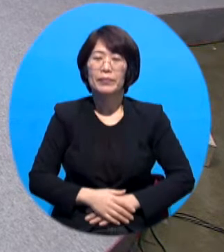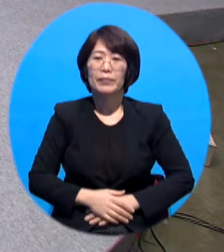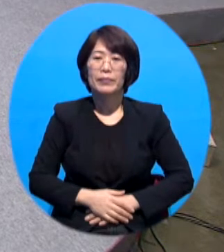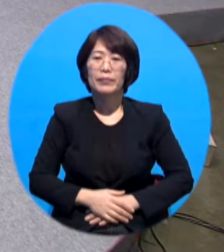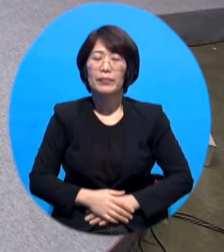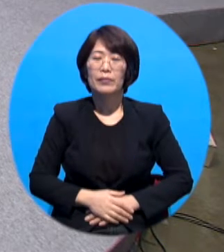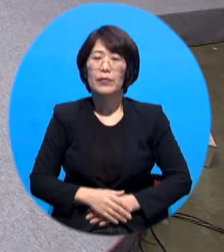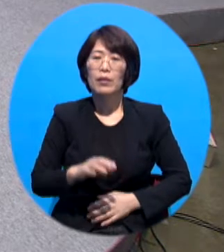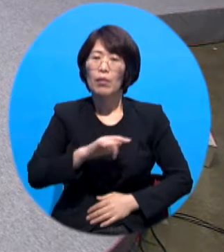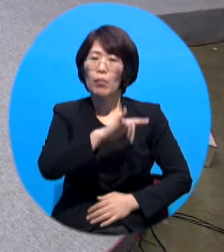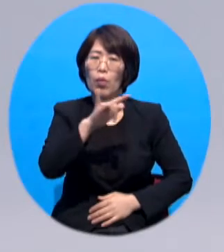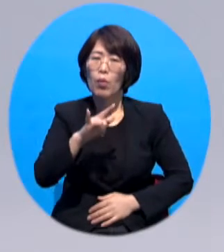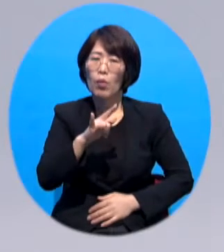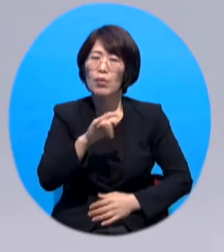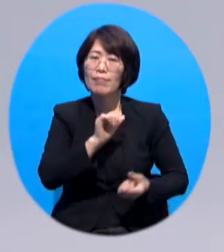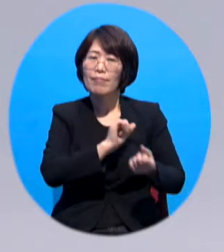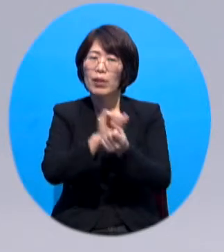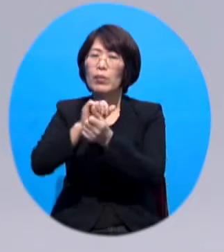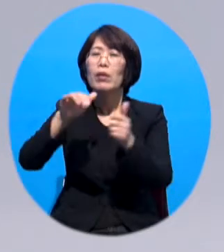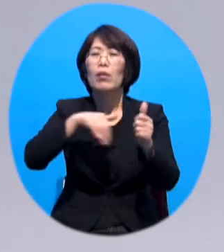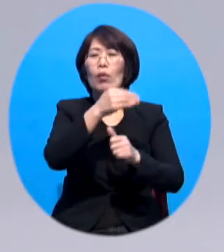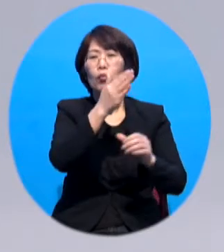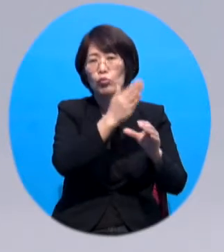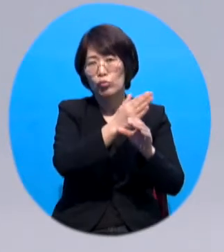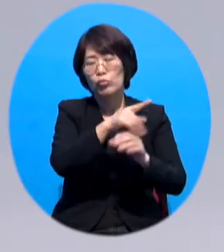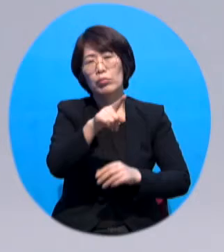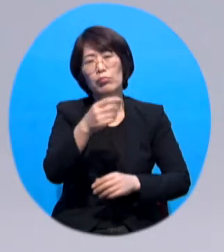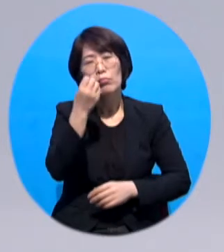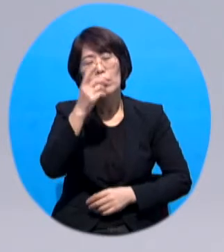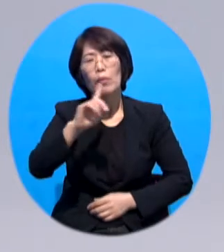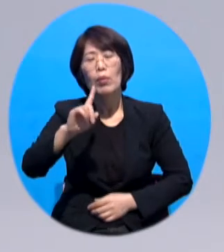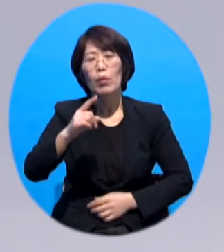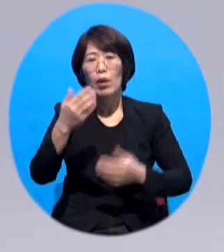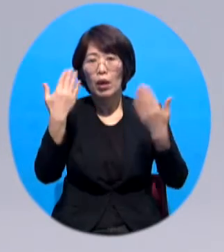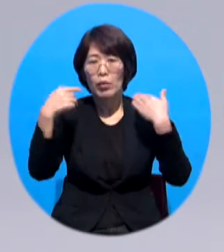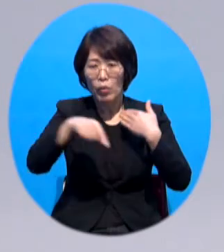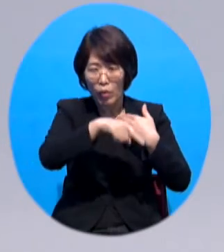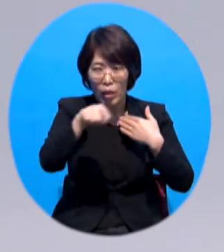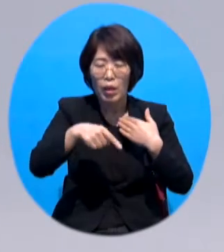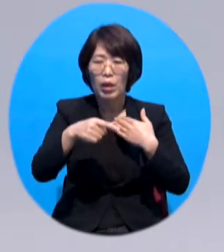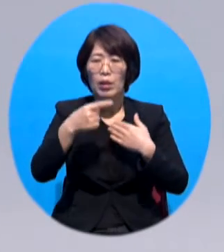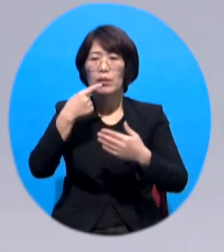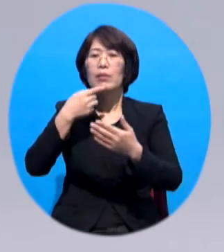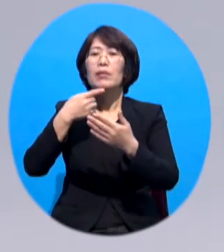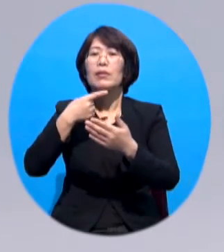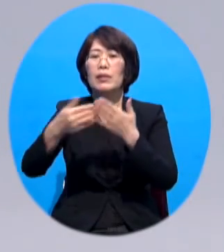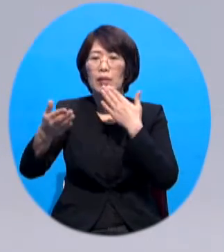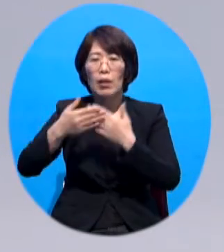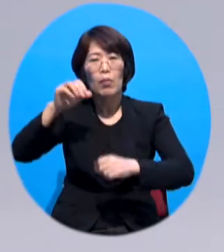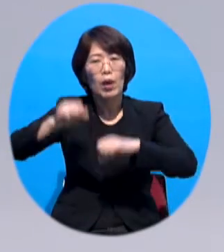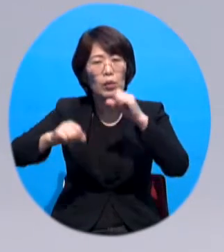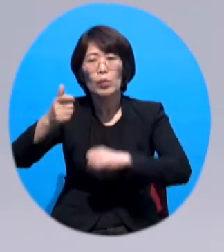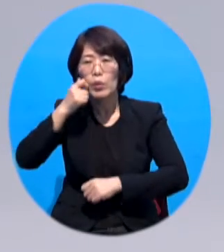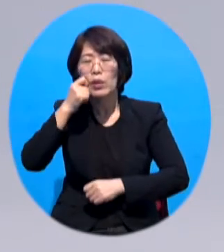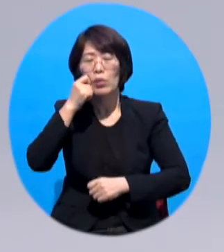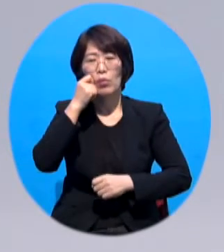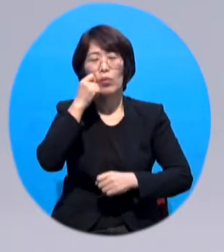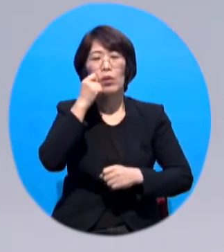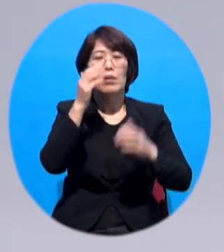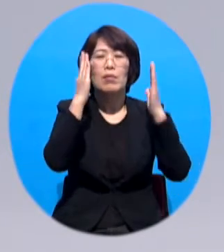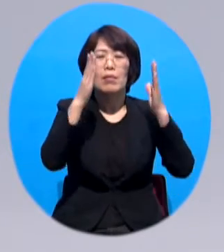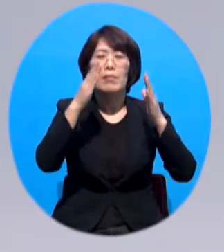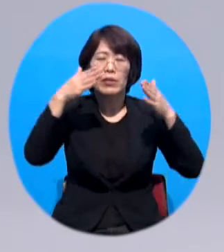크로 라 서 에서 아이러니하게도 어학교 가 다른 체험학습이 다 프로그램을 못하고 학교에서 수업만 하게 되자